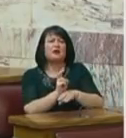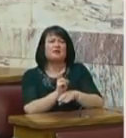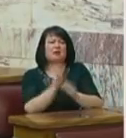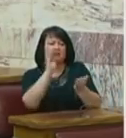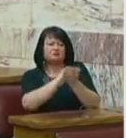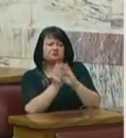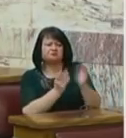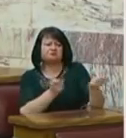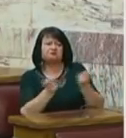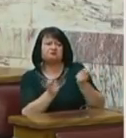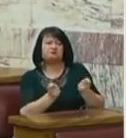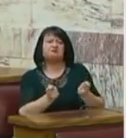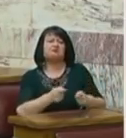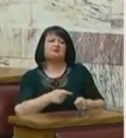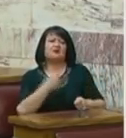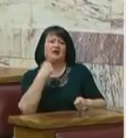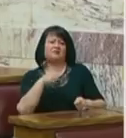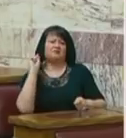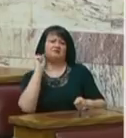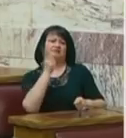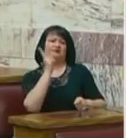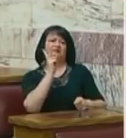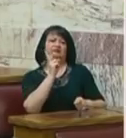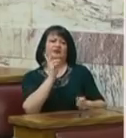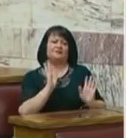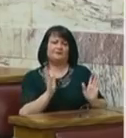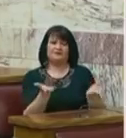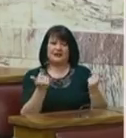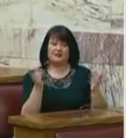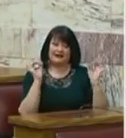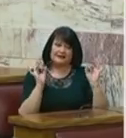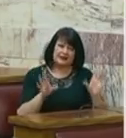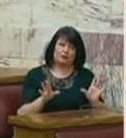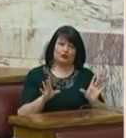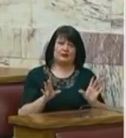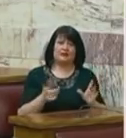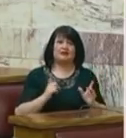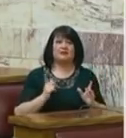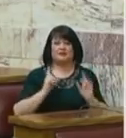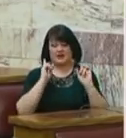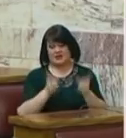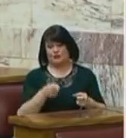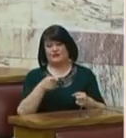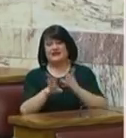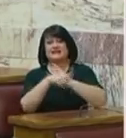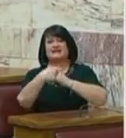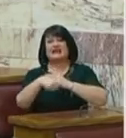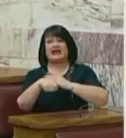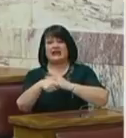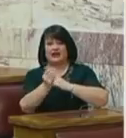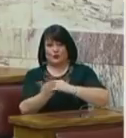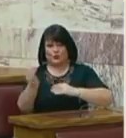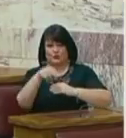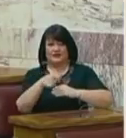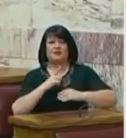συνωμοσίες. Και φυσικά δεν υπάρχει τίποτα. Δεν περιμένει τη σημερινή απόφαση της Βουλής η εισαγγελία για